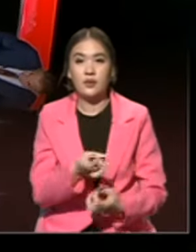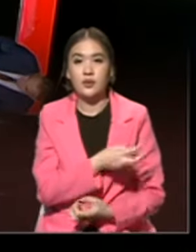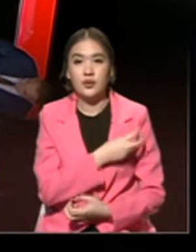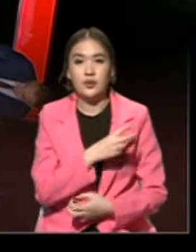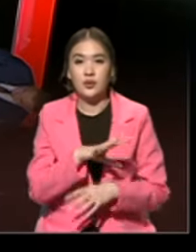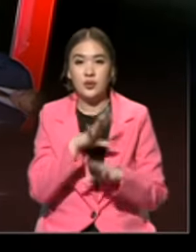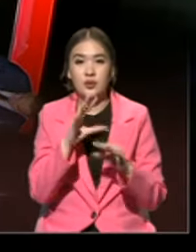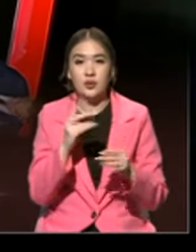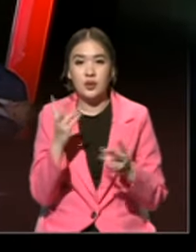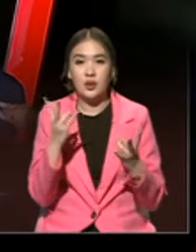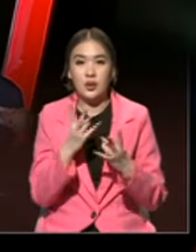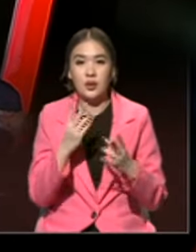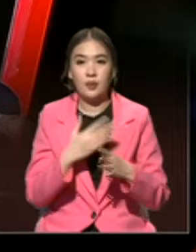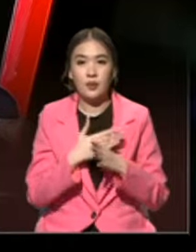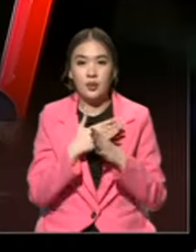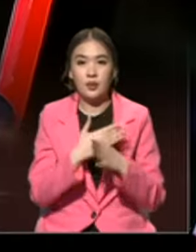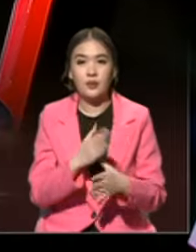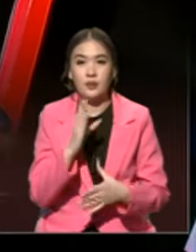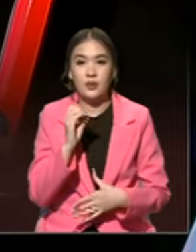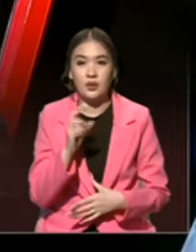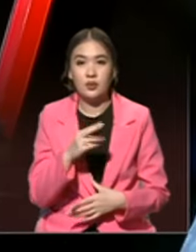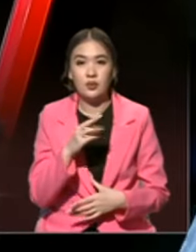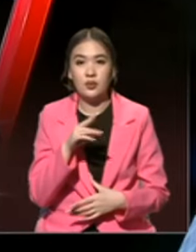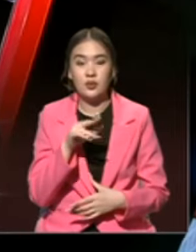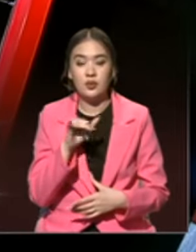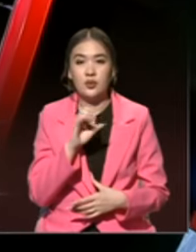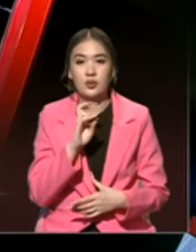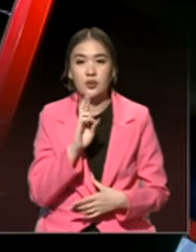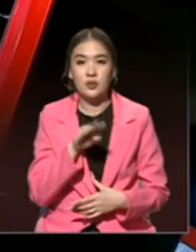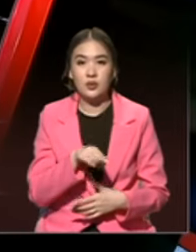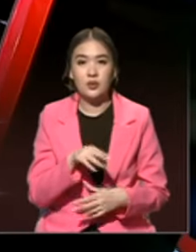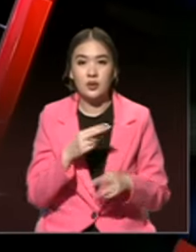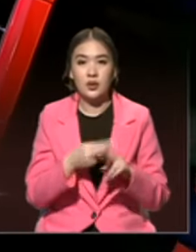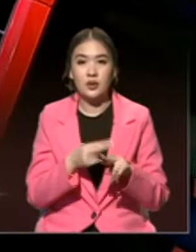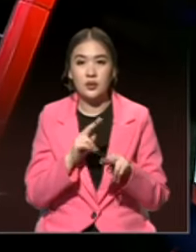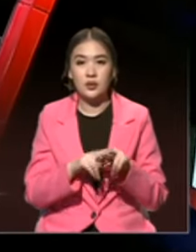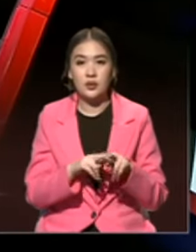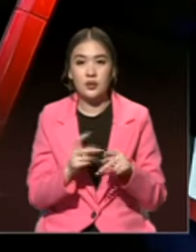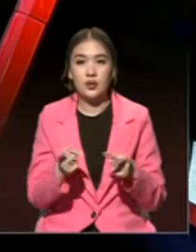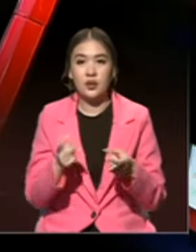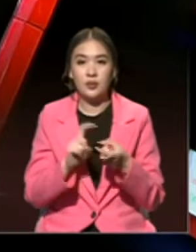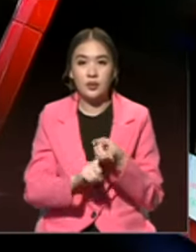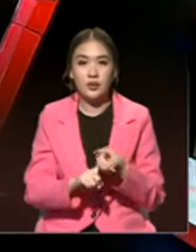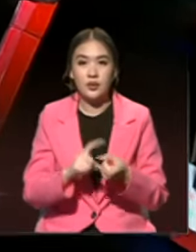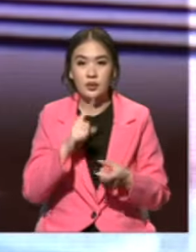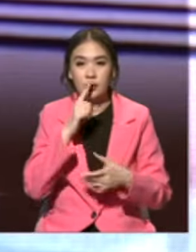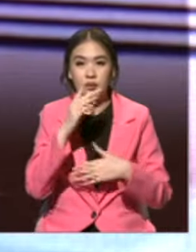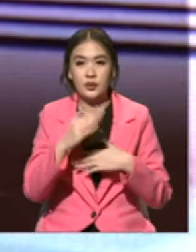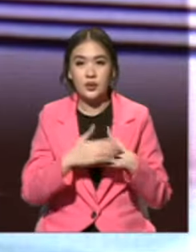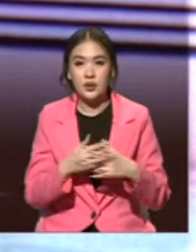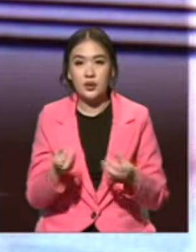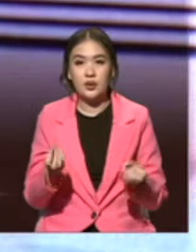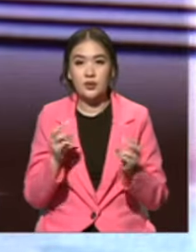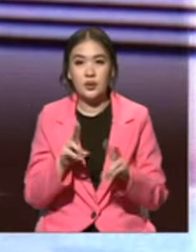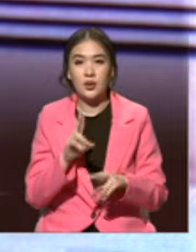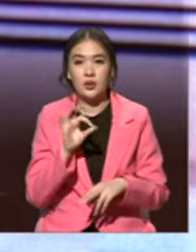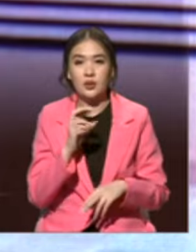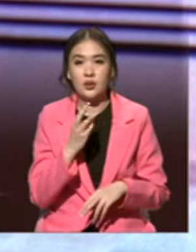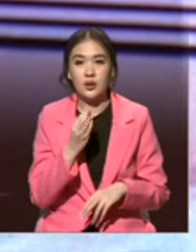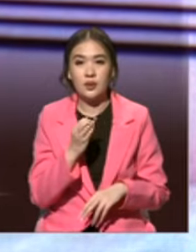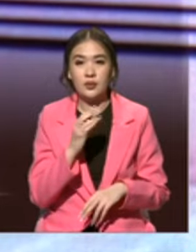керек. Ол деген жаңағы ветпункт. Осы орайда біз биыл мынау арнайы концепция болды